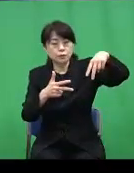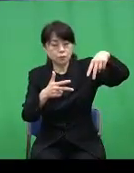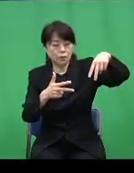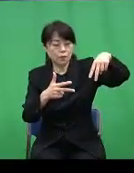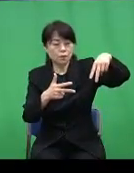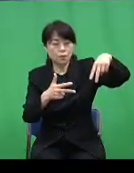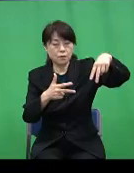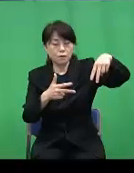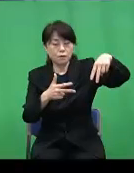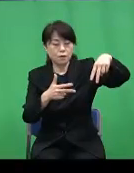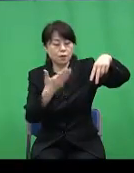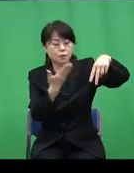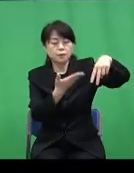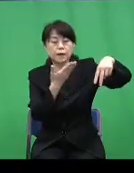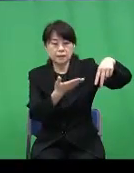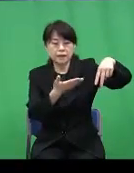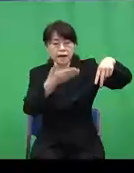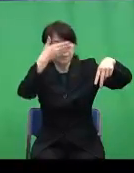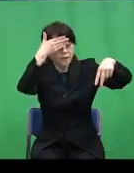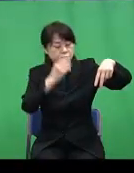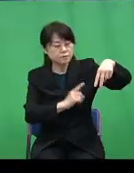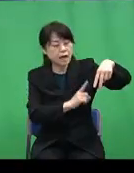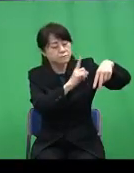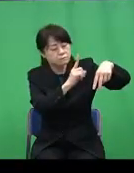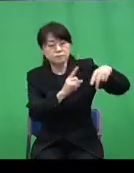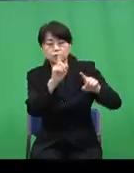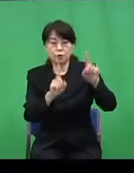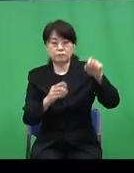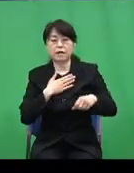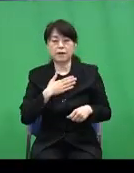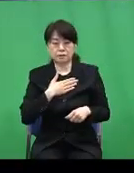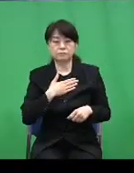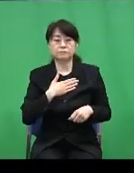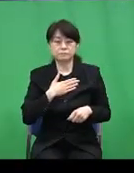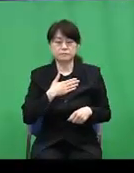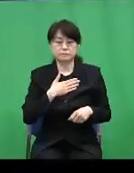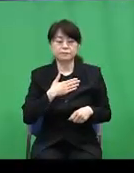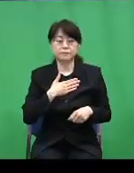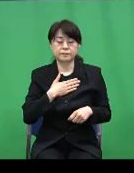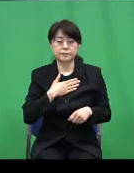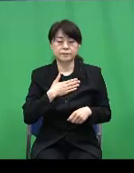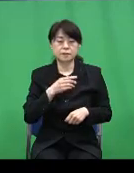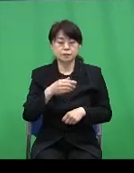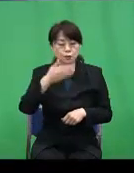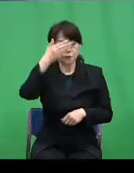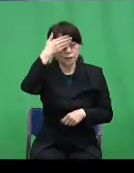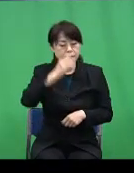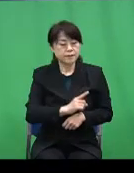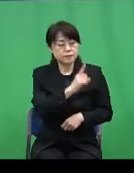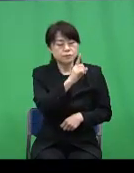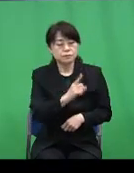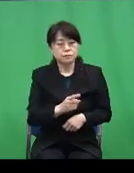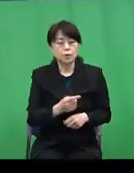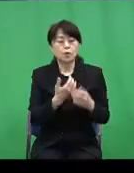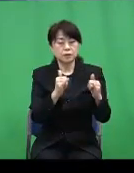そのサーモグラフィーでこの方が熱があるかどうかっていうのは分かりますので、そういう熱等の症状のある方